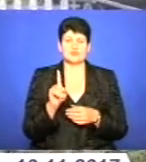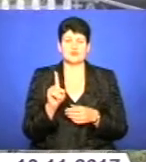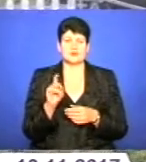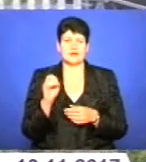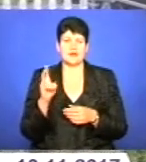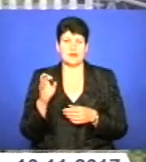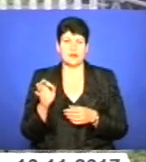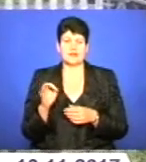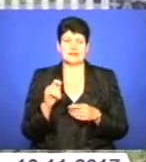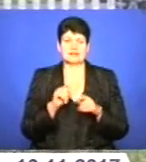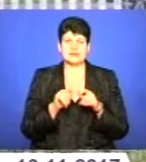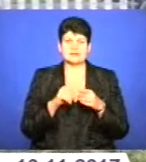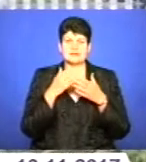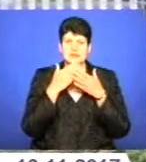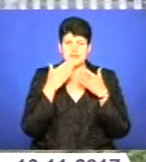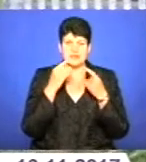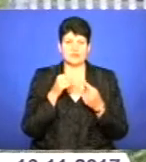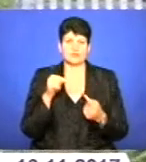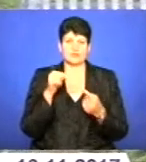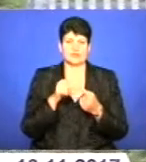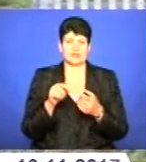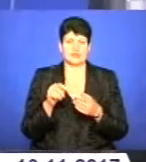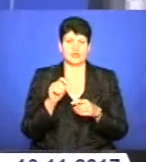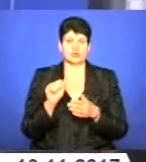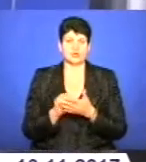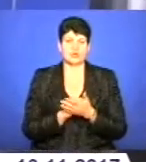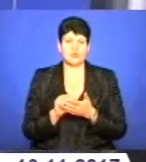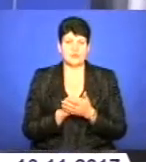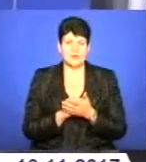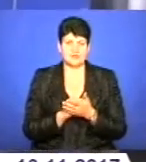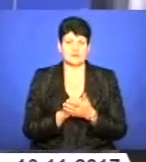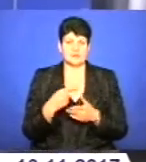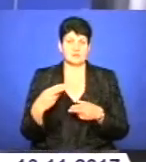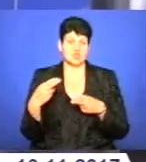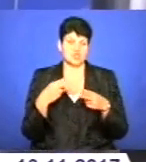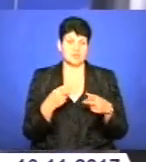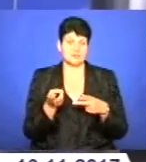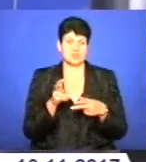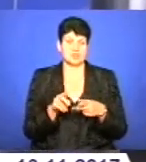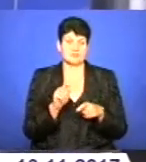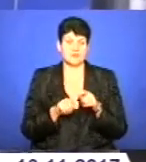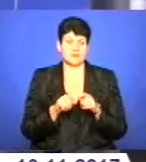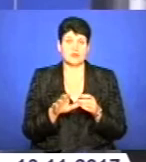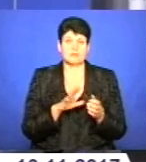мала відповідних документів на здійснення перевірки. Вони прийшли з перевіркою на даний момент, на який